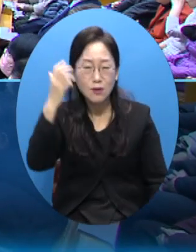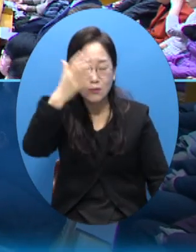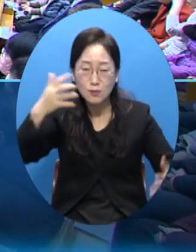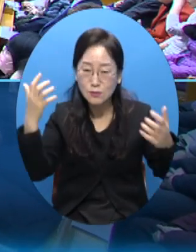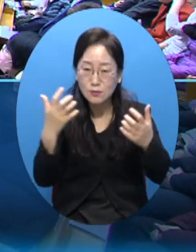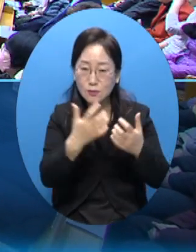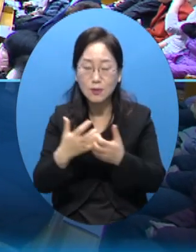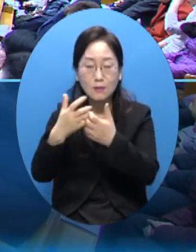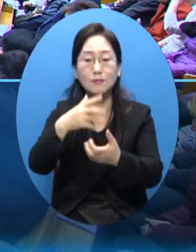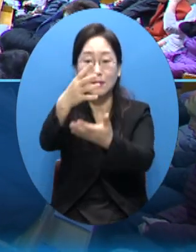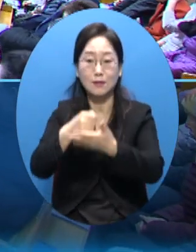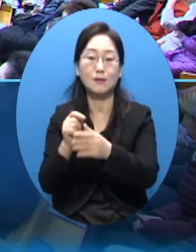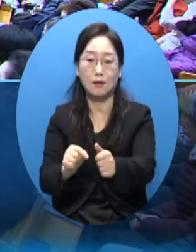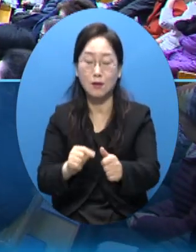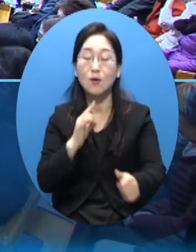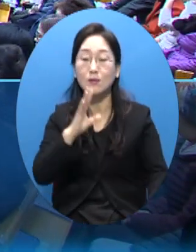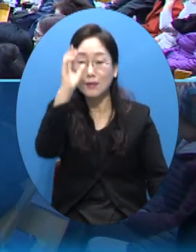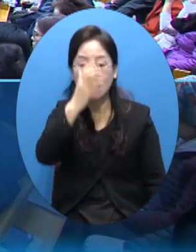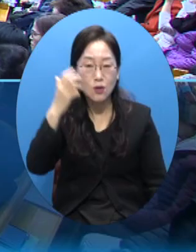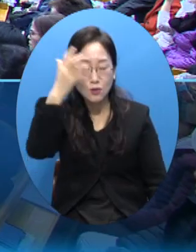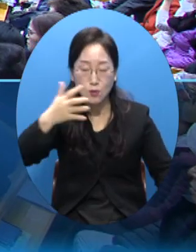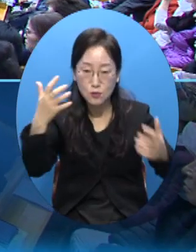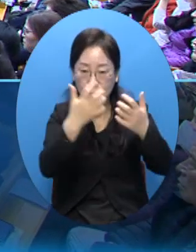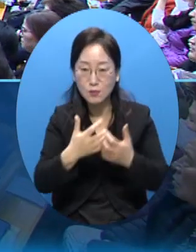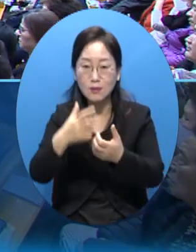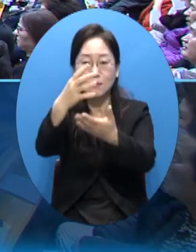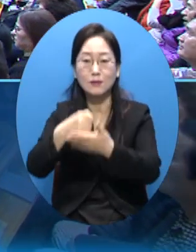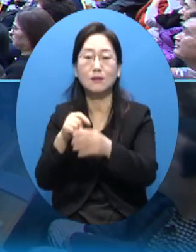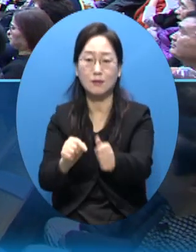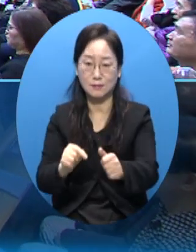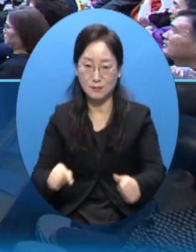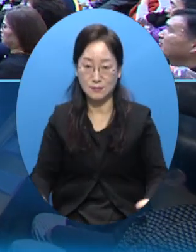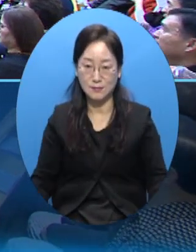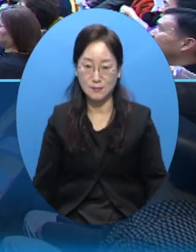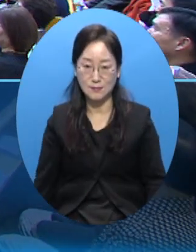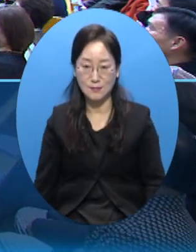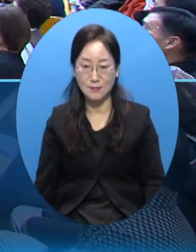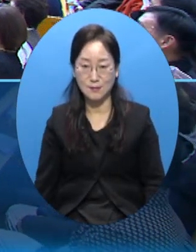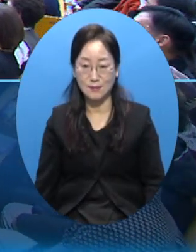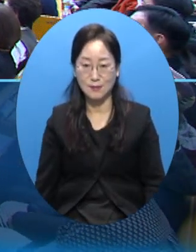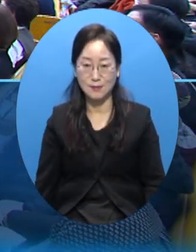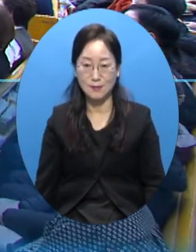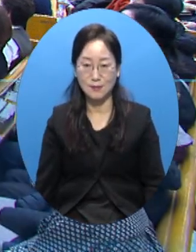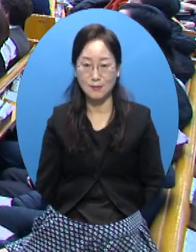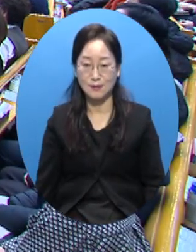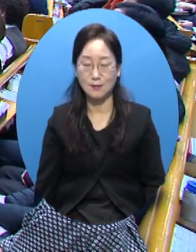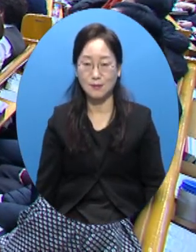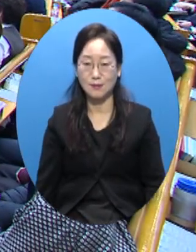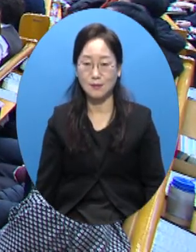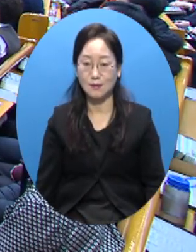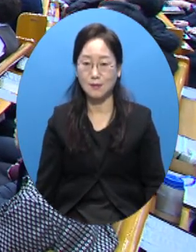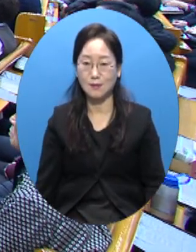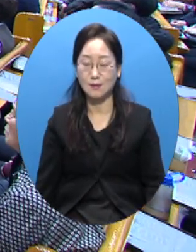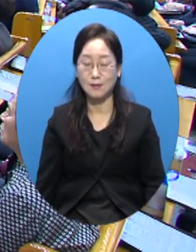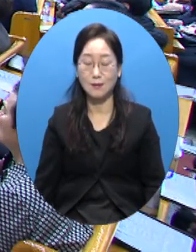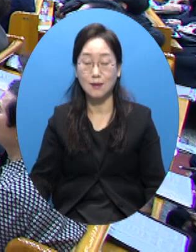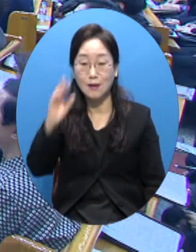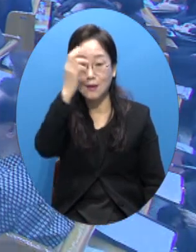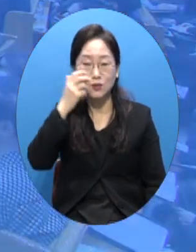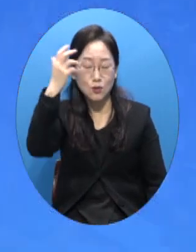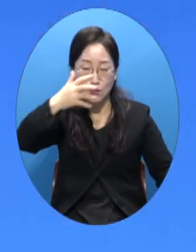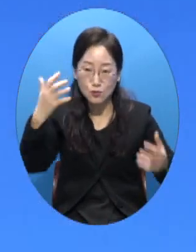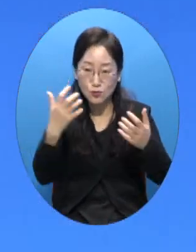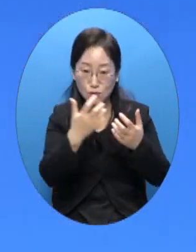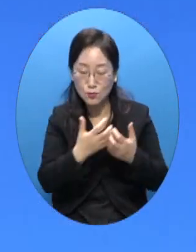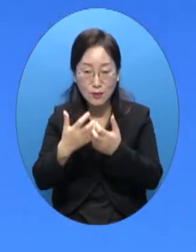성령으로 충만함을 받으라 오직 성령으로 충만함을 받으라 아멘 성의로 충만하여 모든